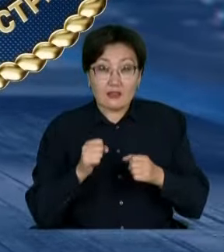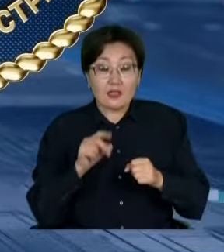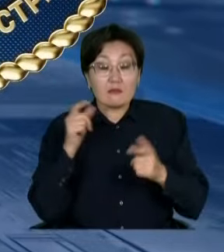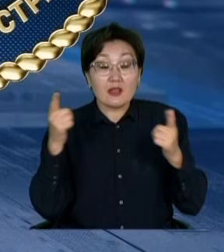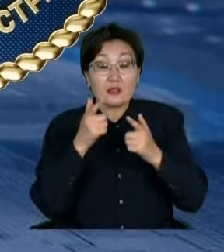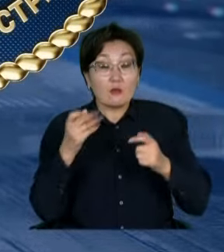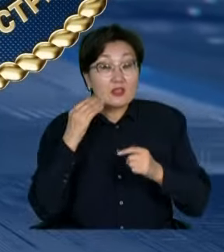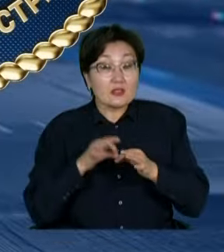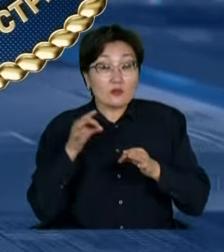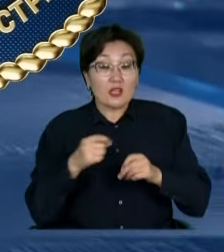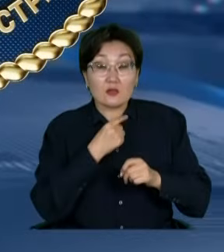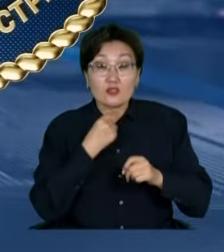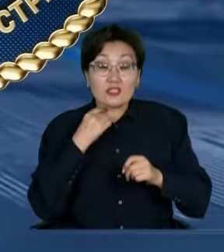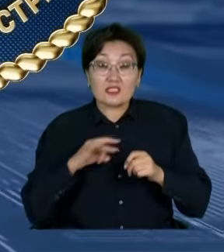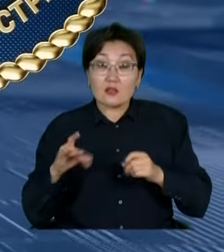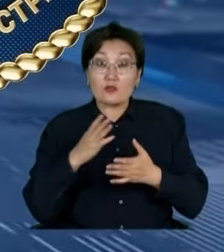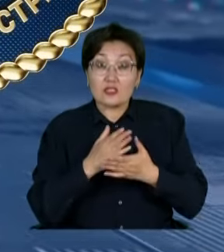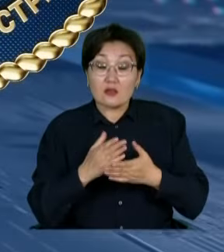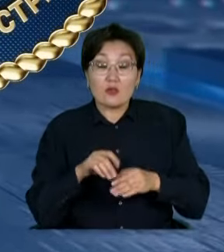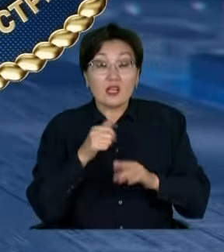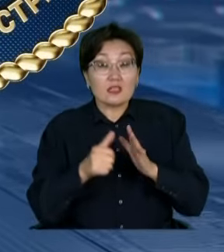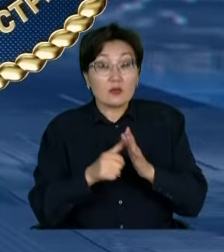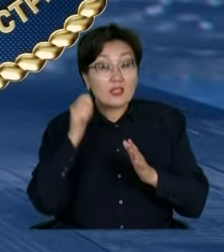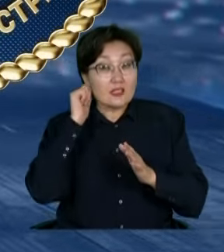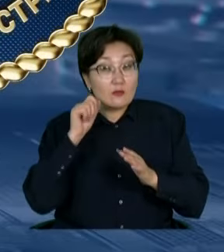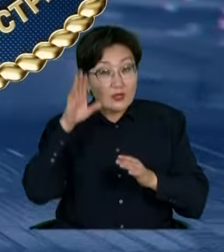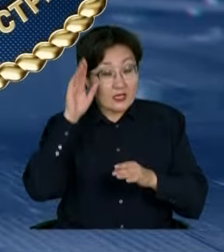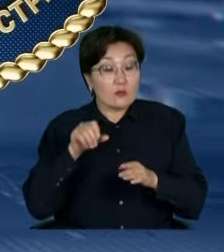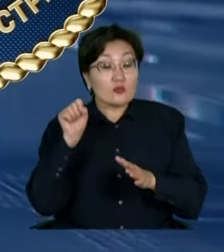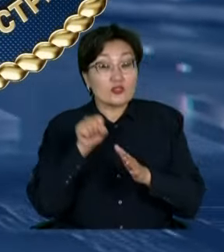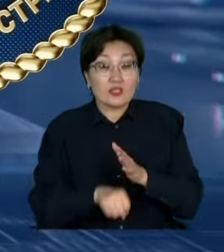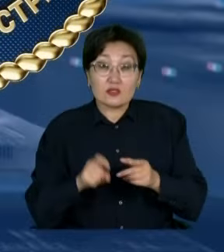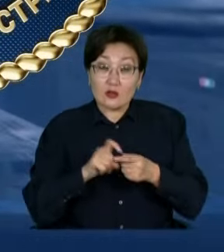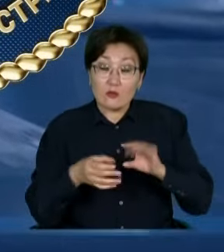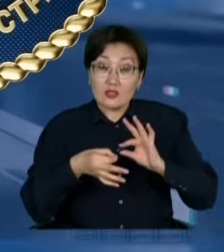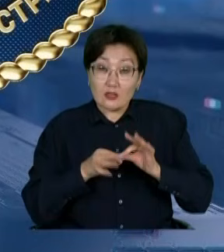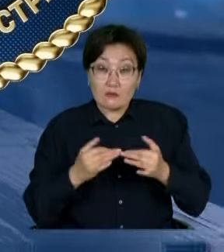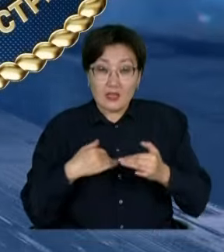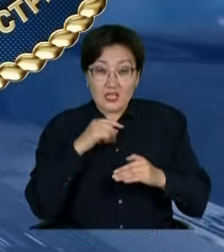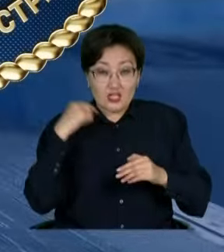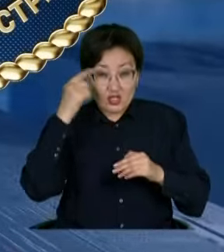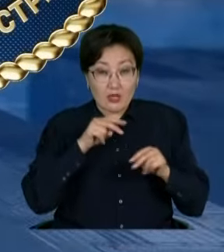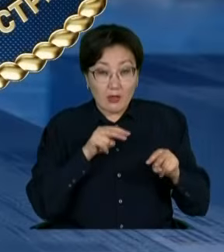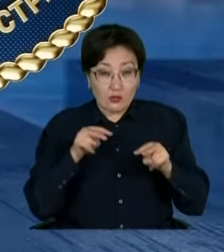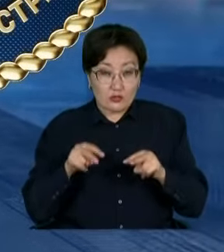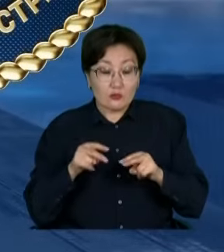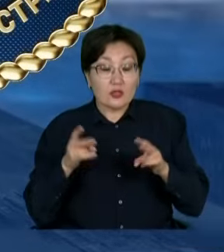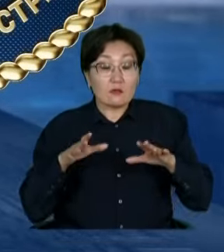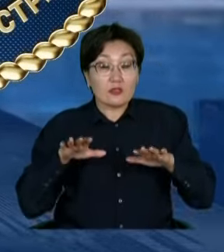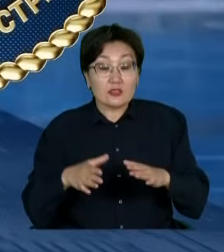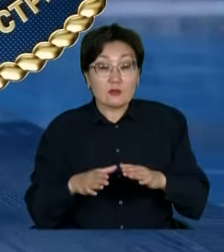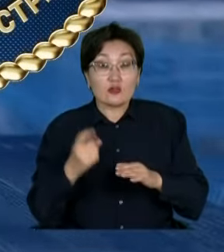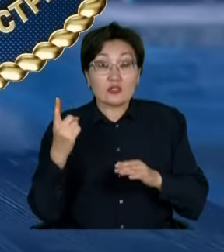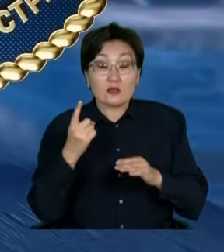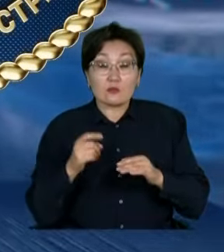Алматы облысының Талғар ауданында орын алған кәмелетке толмаған баланың өліміне қатысты мән-жайлар менің жеке бақылауымда. Оқиға орнында